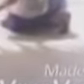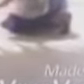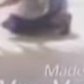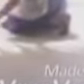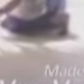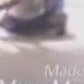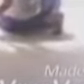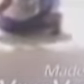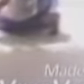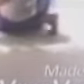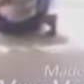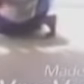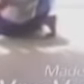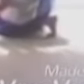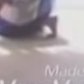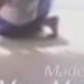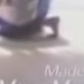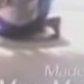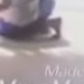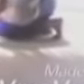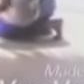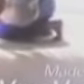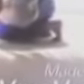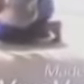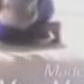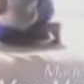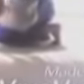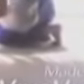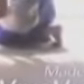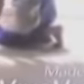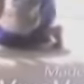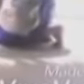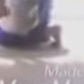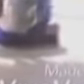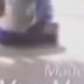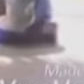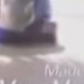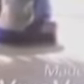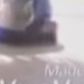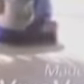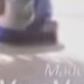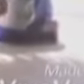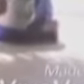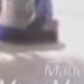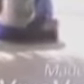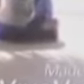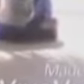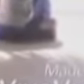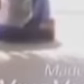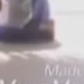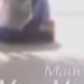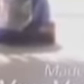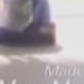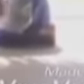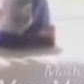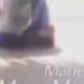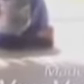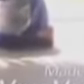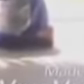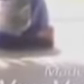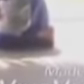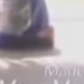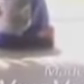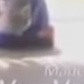ang ilalapit sa kanyang hinain. Kaya totoong ang sarap maging Pilipino,